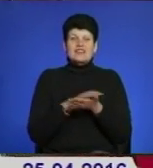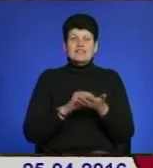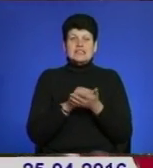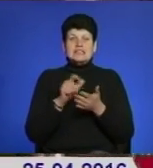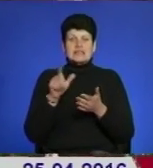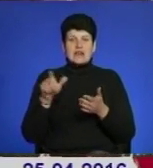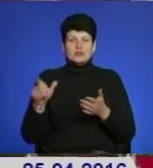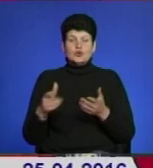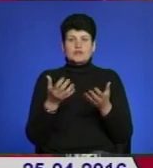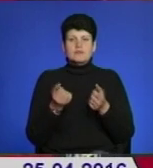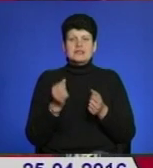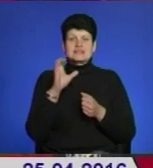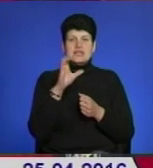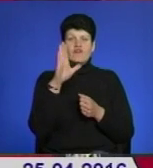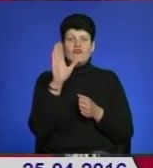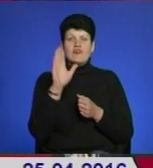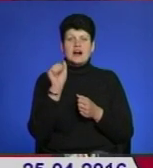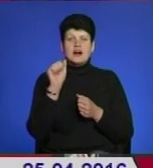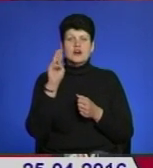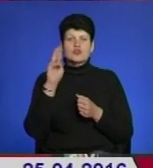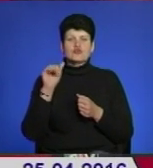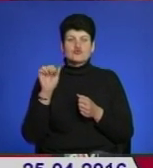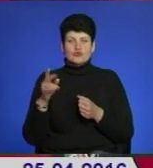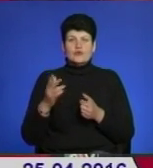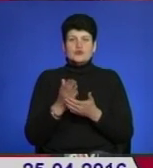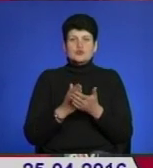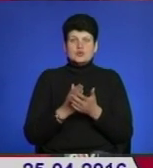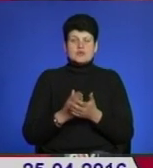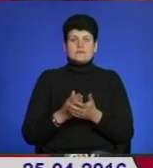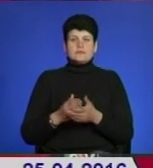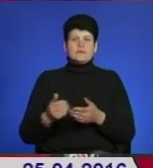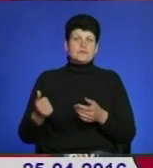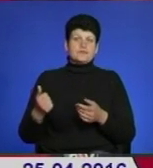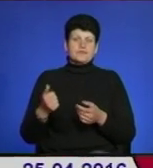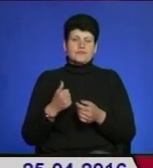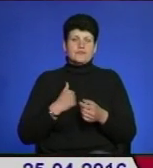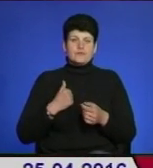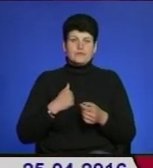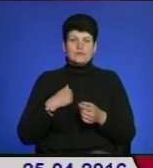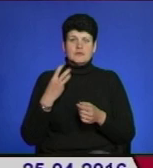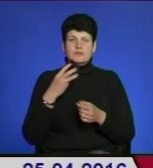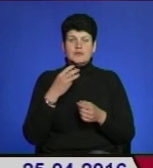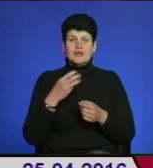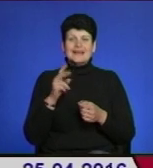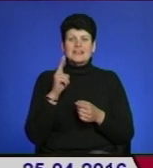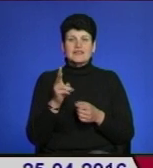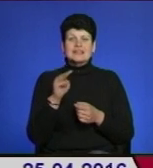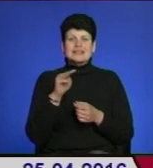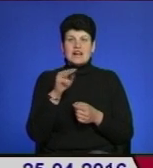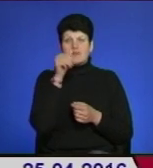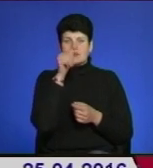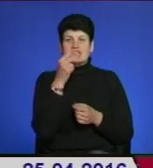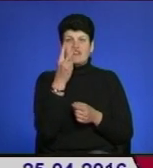сьогодні Сергій Ващук. Він понад 30 років прослужив у лавах Збройних сил України. Квітень, травень, місяць, на два